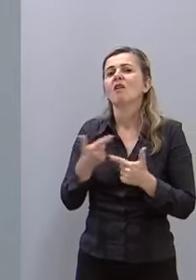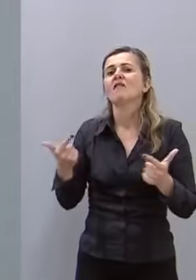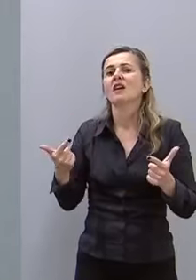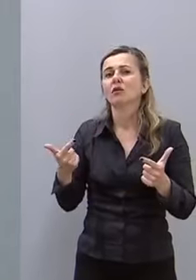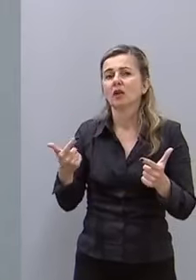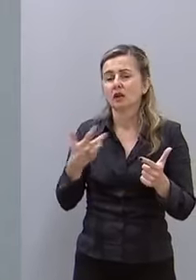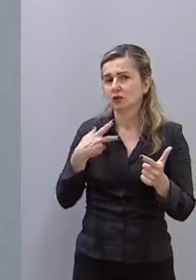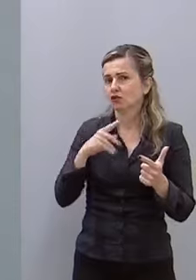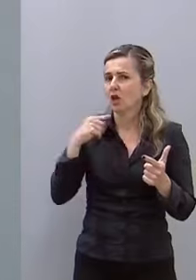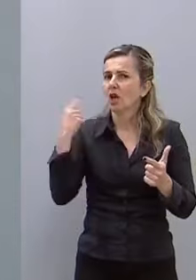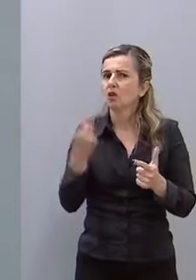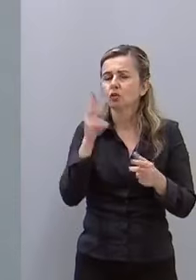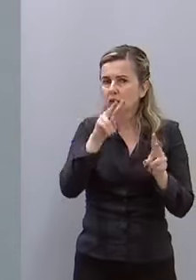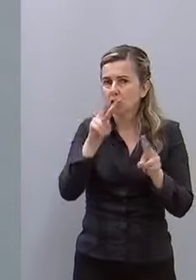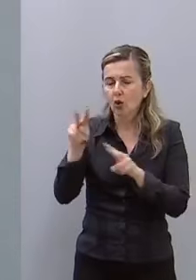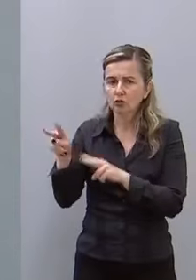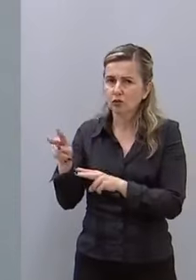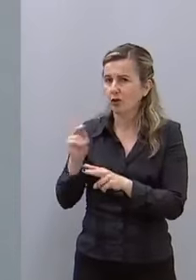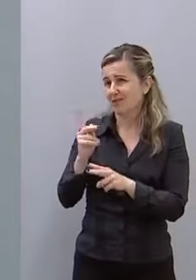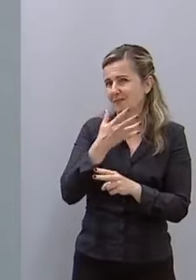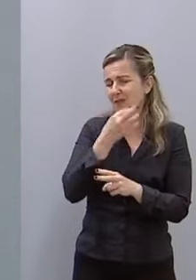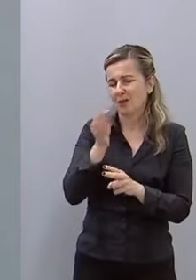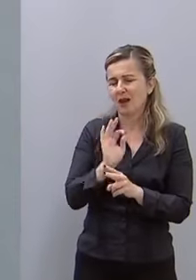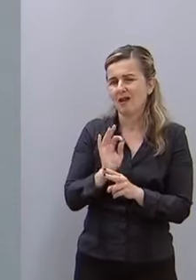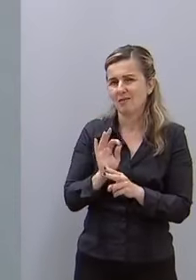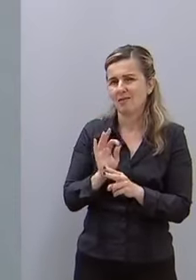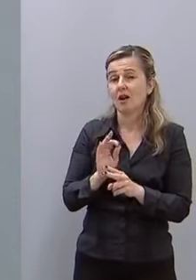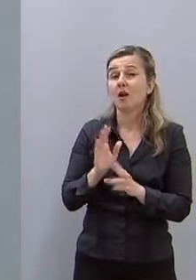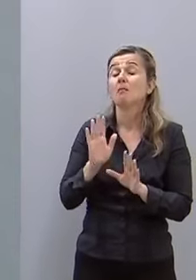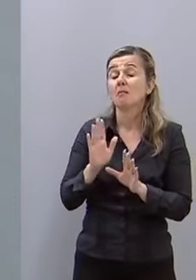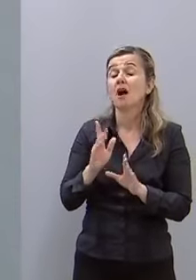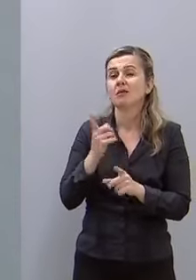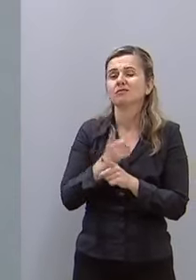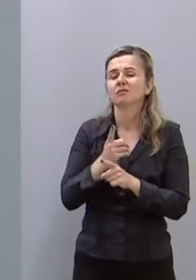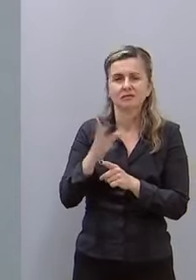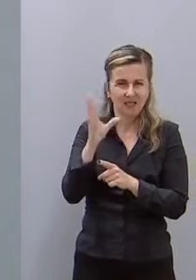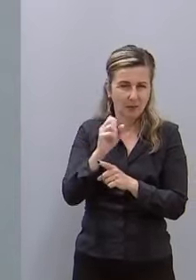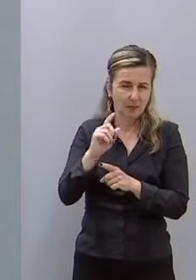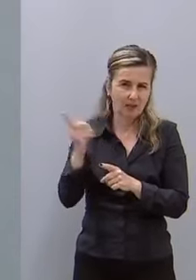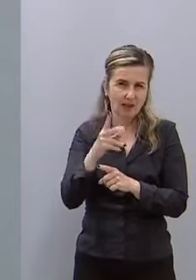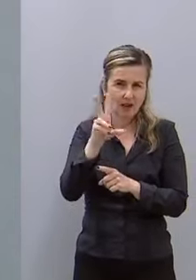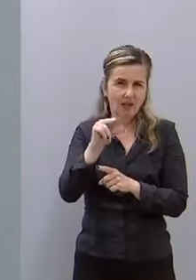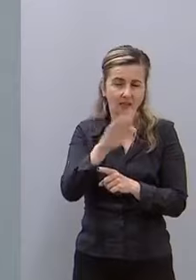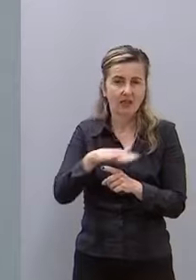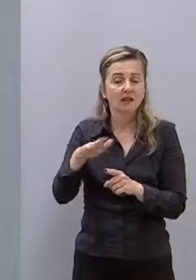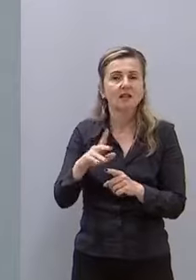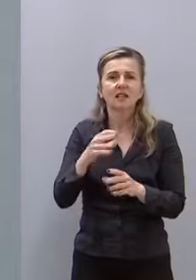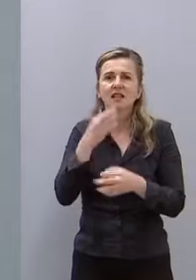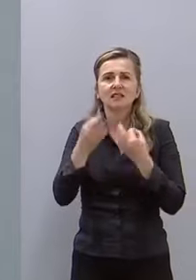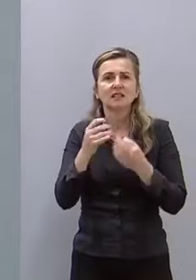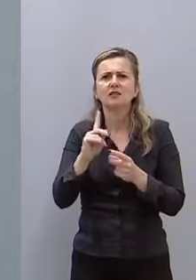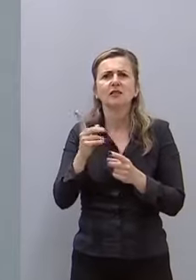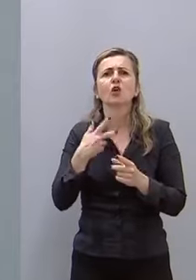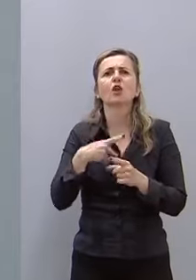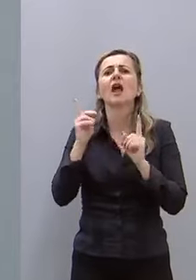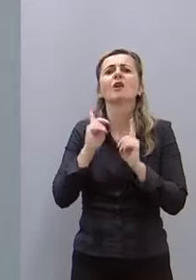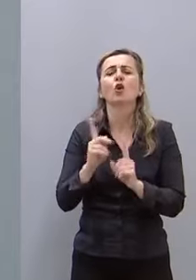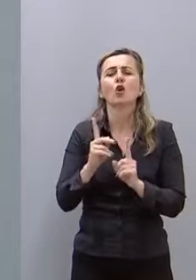ci siano tutti questi controlli nel senso che non è bello però fatto capire ai trentini che non è non siamo la normalità